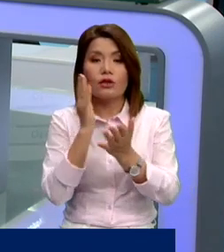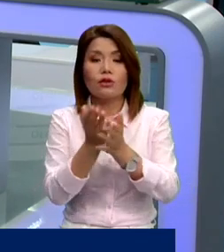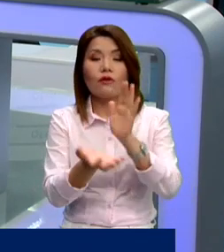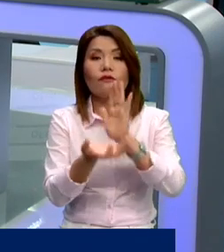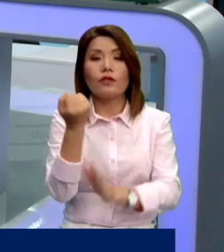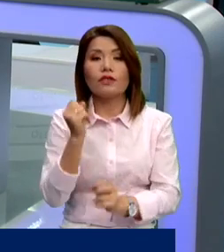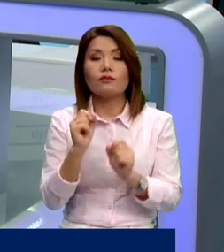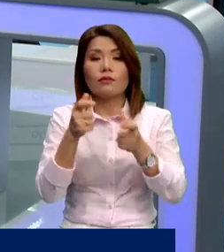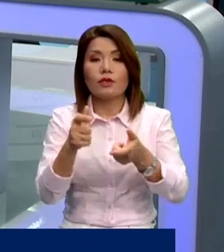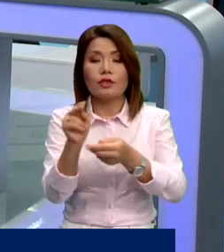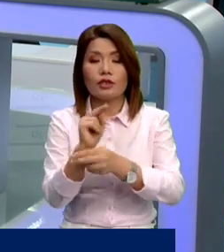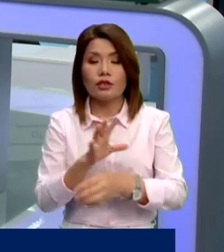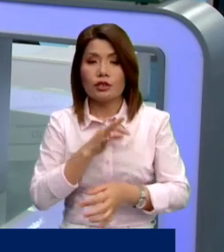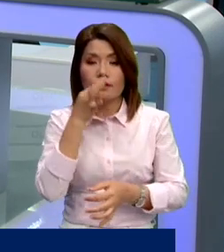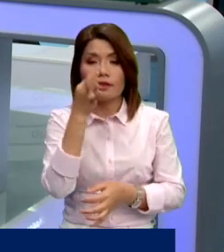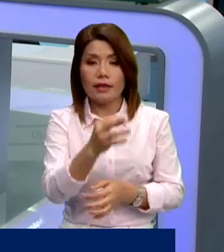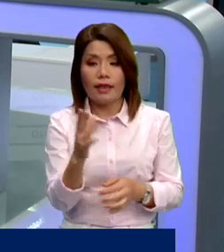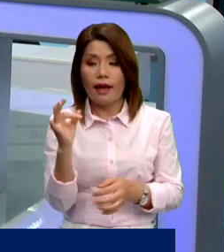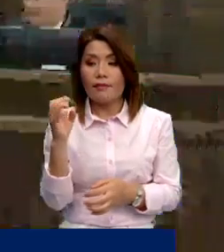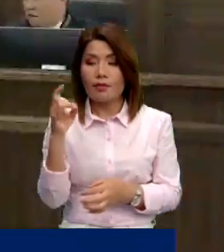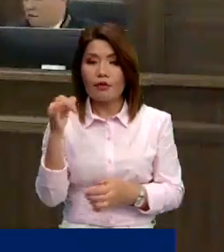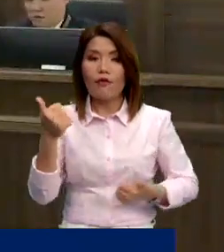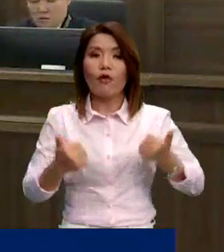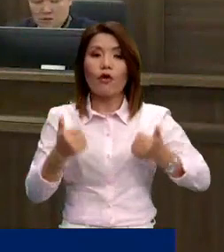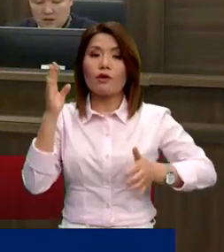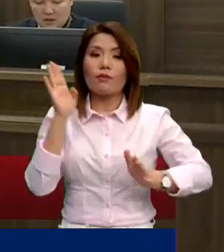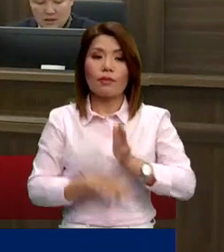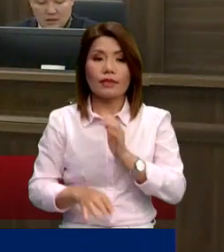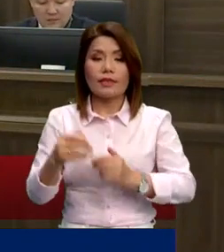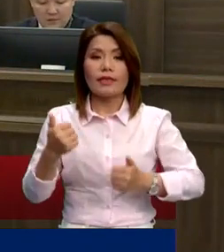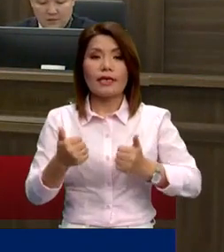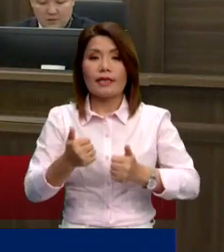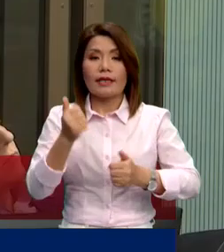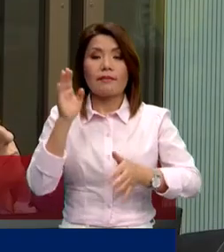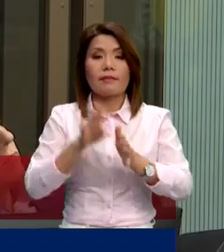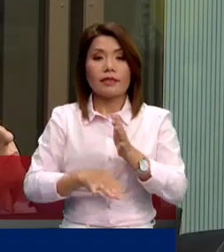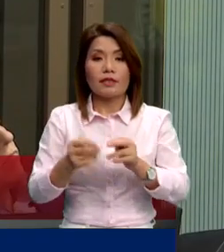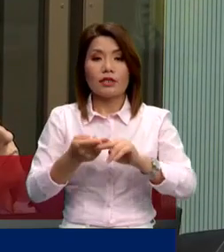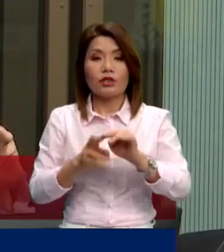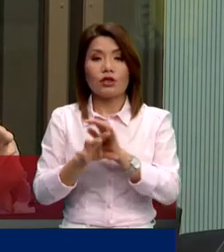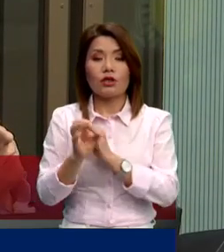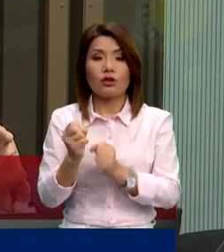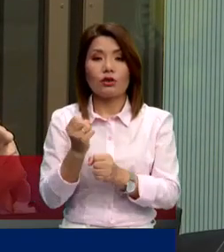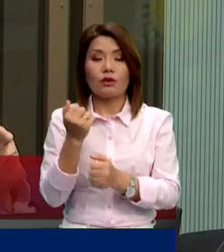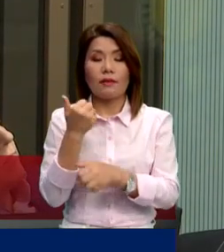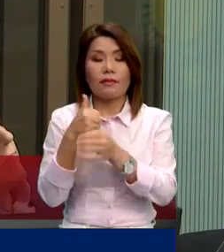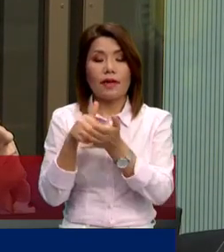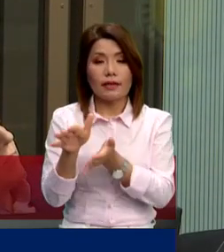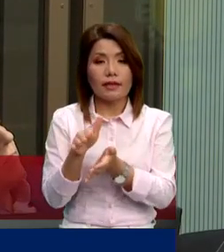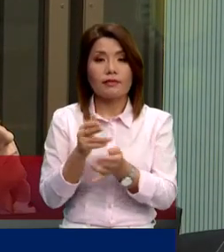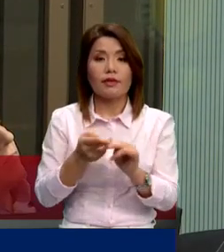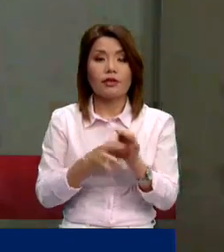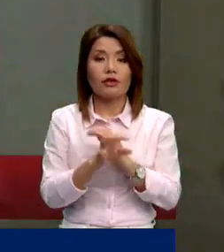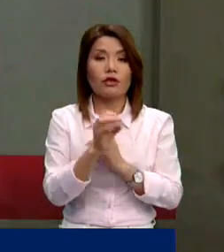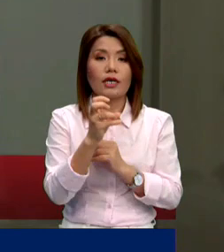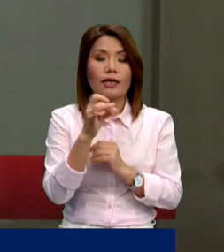бойынша ұсыныс енгізеді. Бірақ Әбішев конкурсыз тендер өткізуден бас тартады. Артынша 31 шілдеде ЦАРКаның